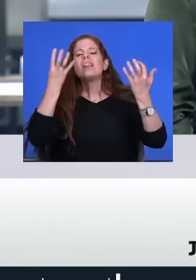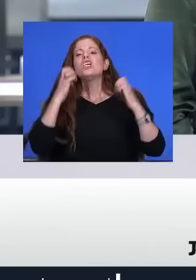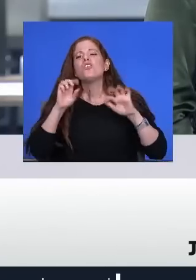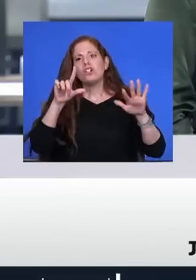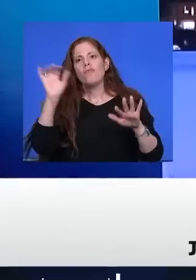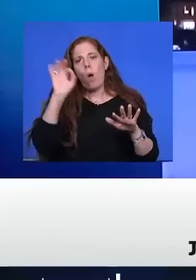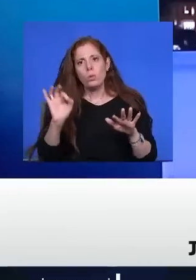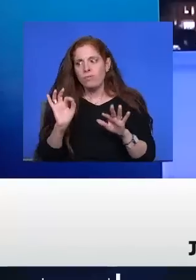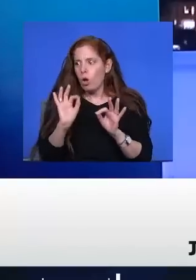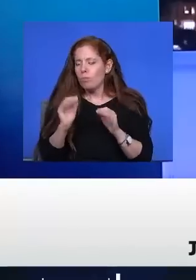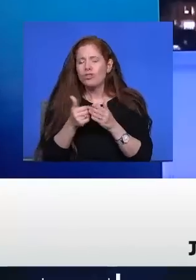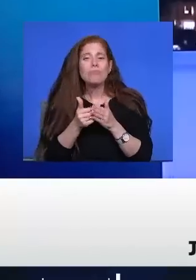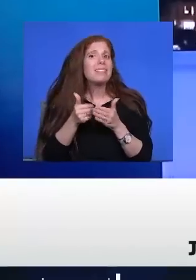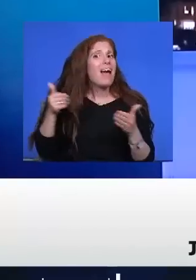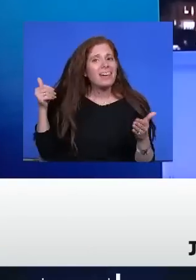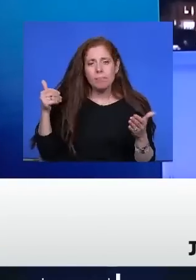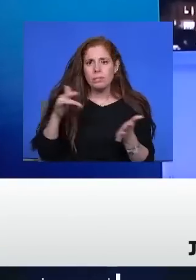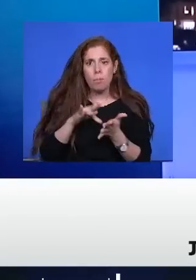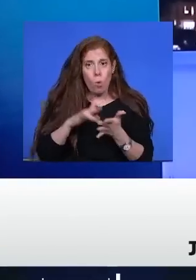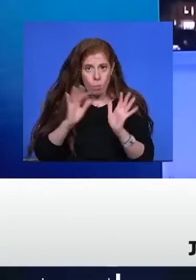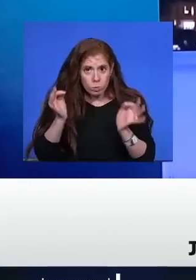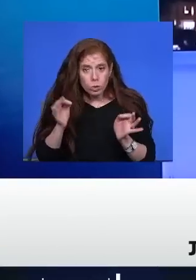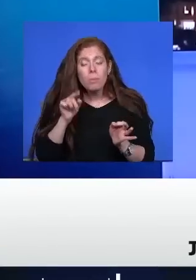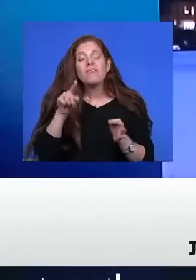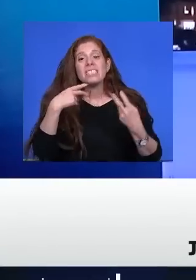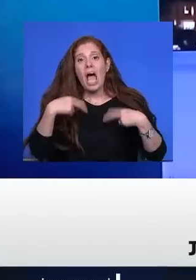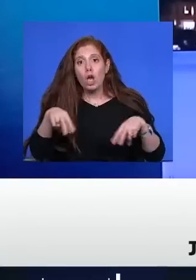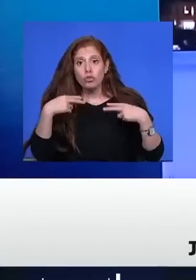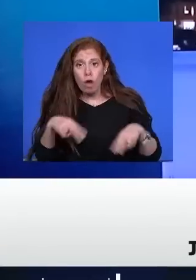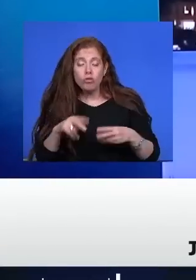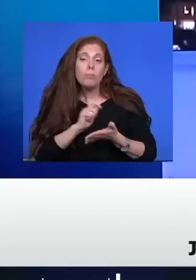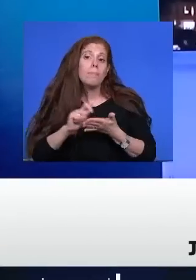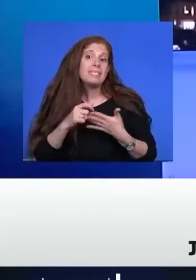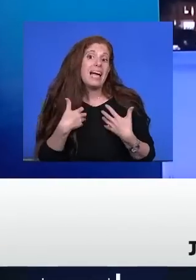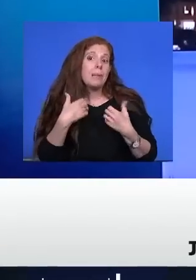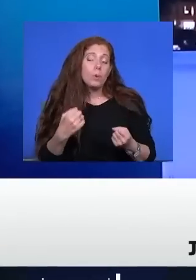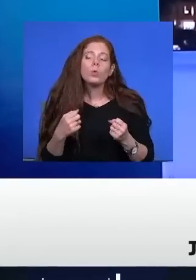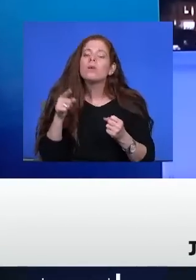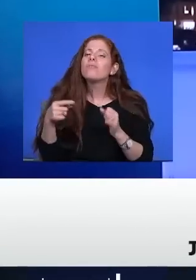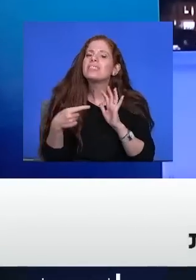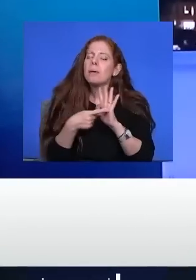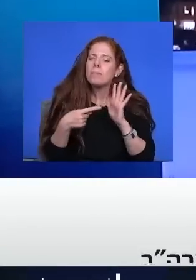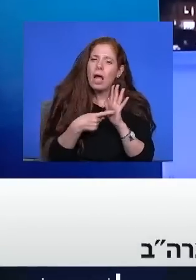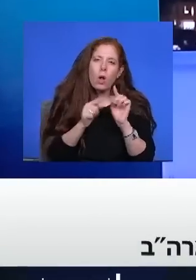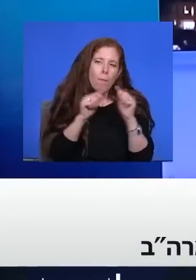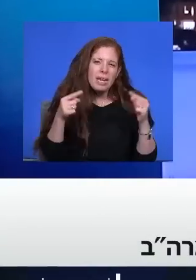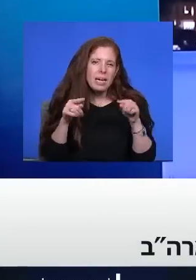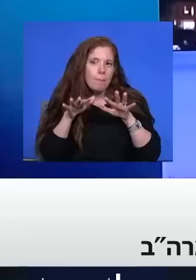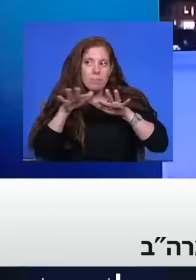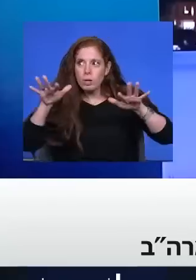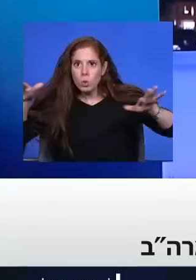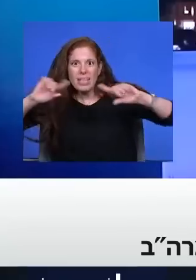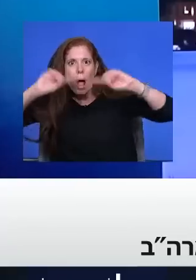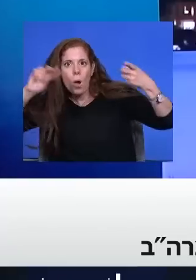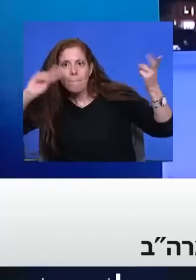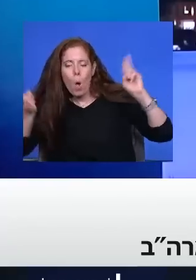ממש מתרחקים מזה במקומות מסוימים, וזה החשש במשרד הבריאות, וזה על רקע גם התפרצויות בכל מיני מקומות בעולם. ארגון הבריאות